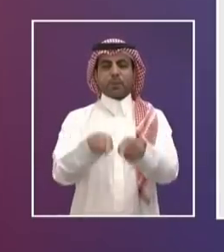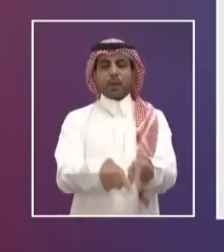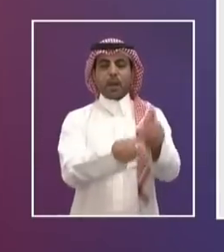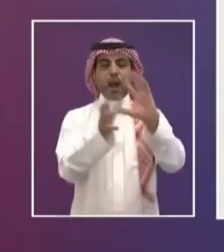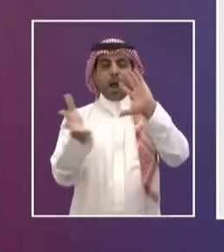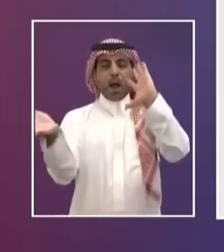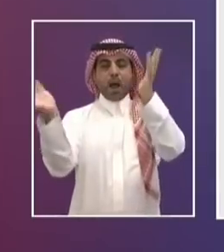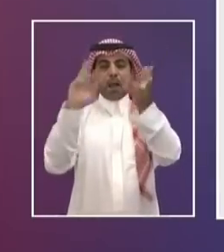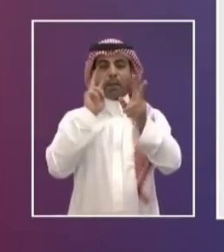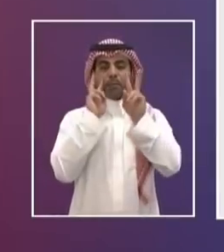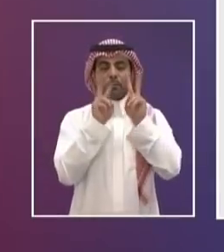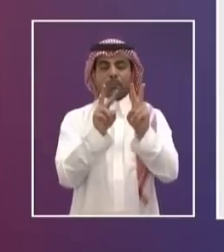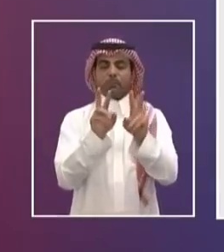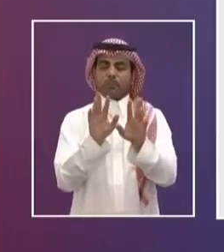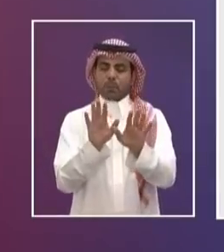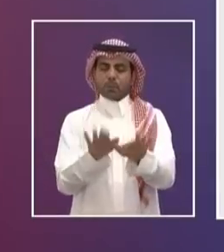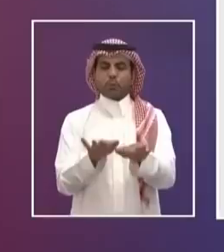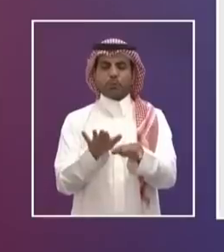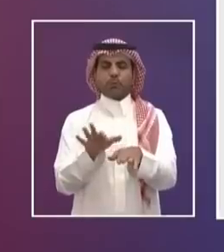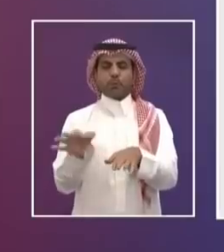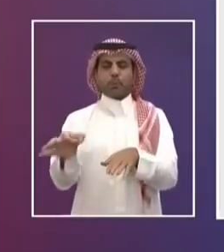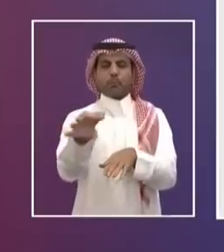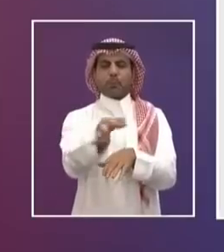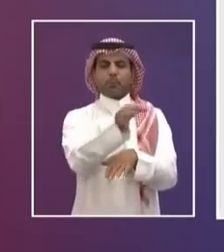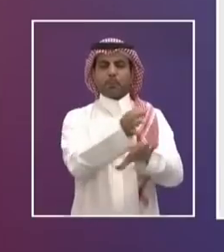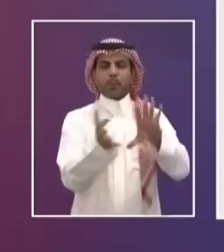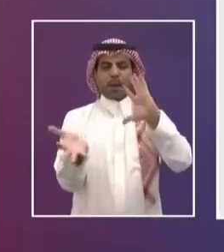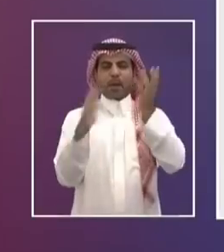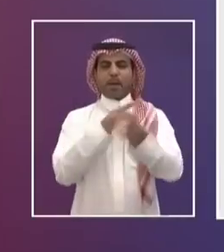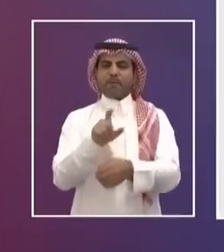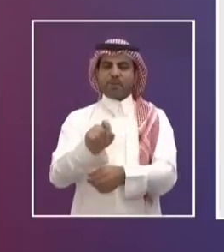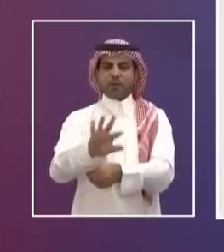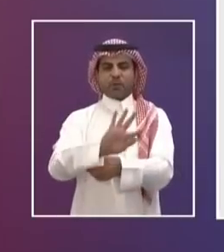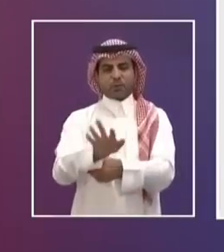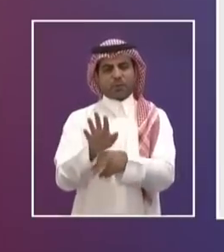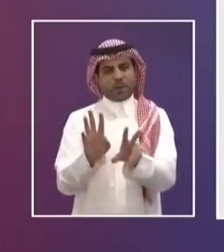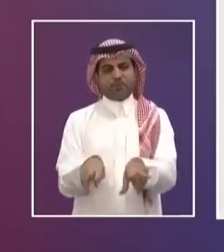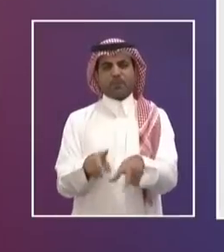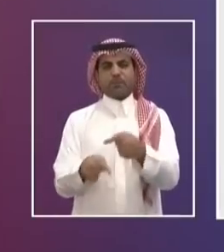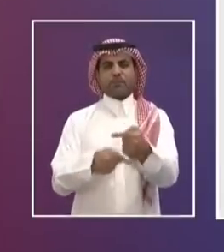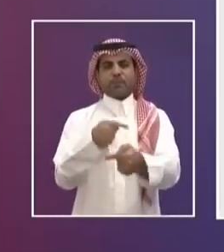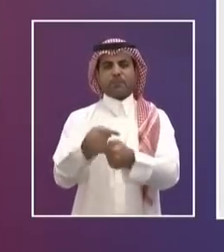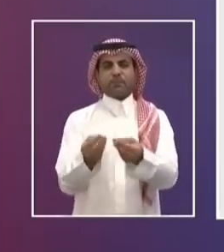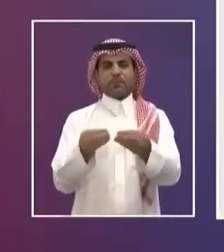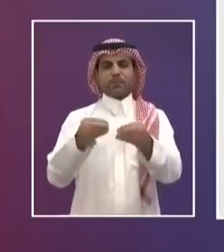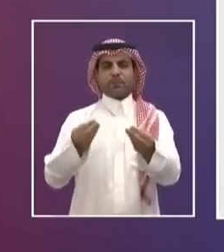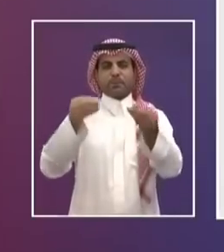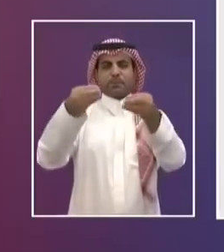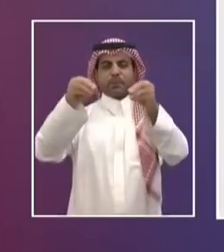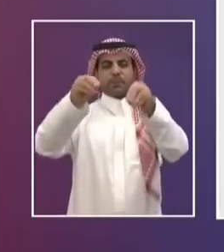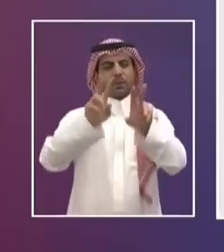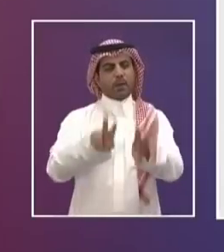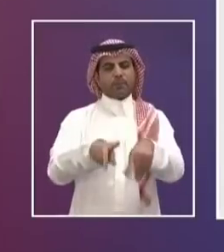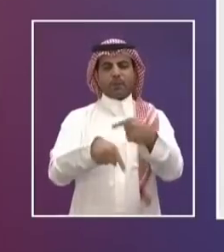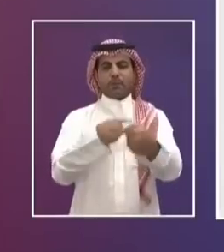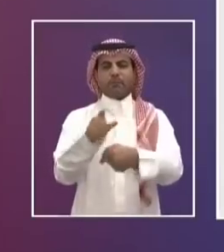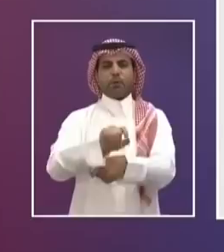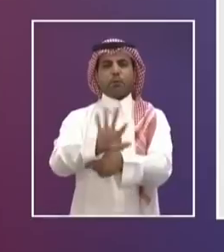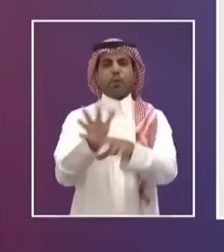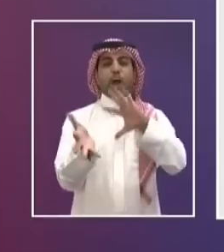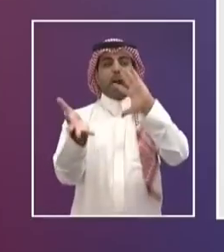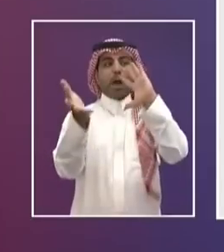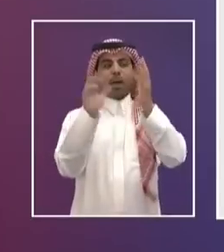دول العالم وأقاليم العالم والقارات تشهد نشاطا لهذا الفيروس وتسجل الحالات المؤكدة للإصابة